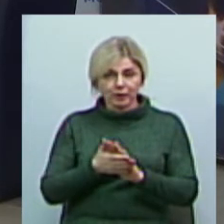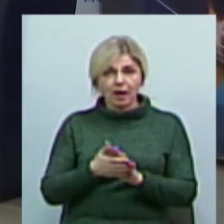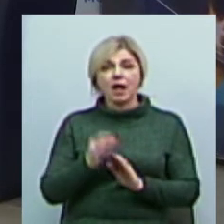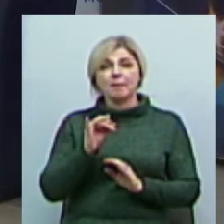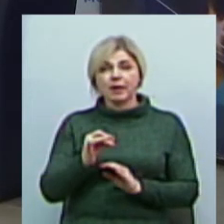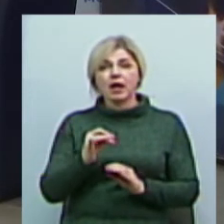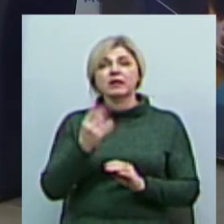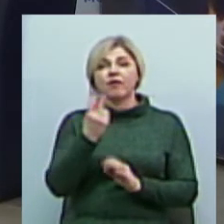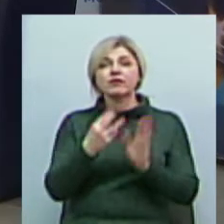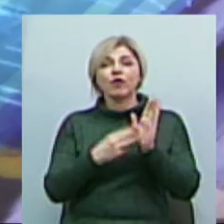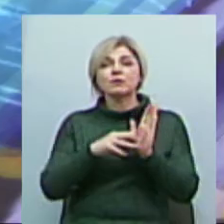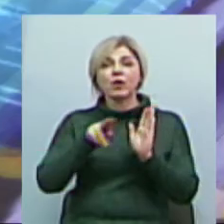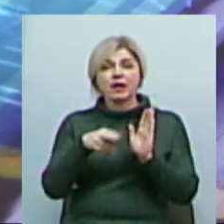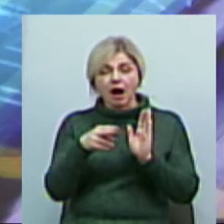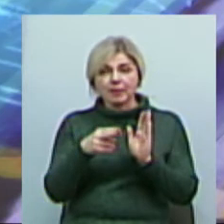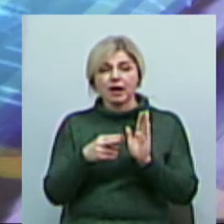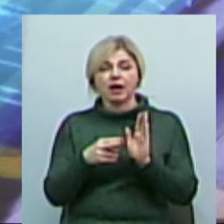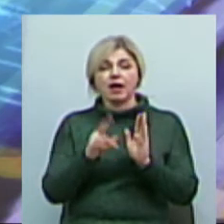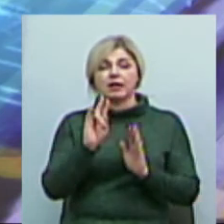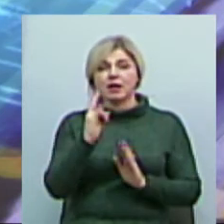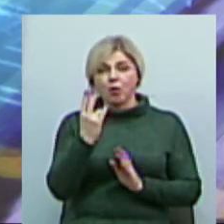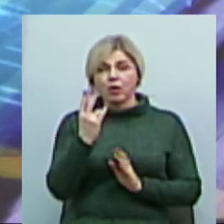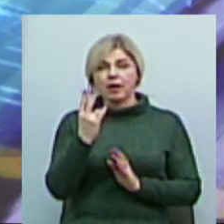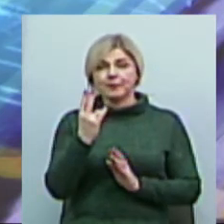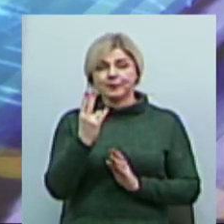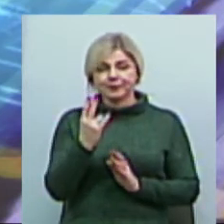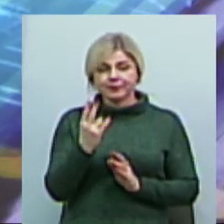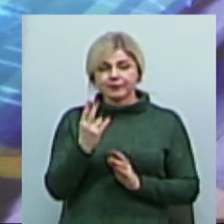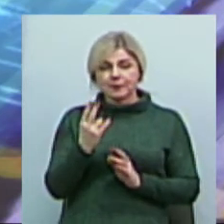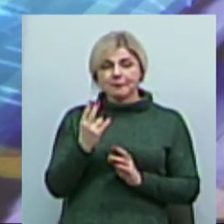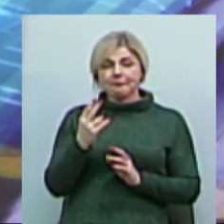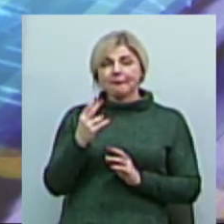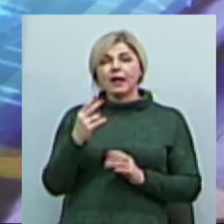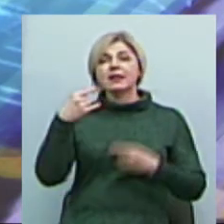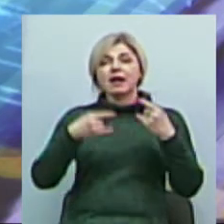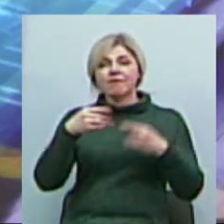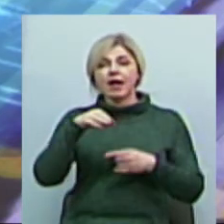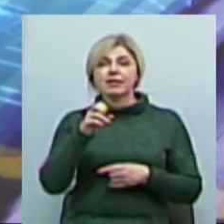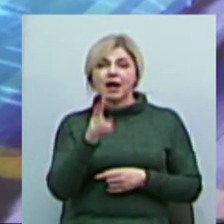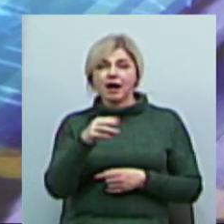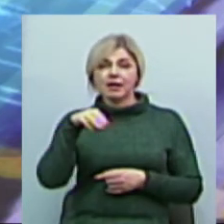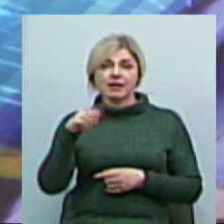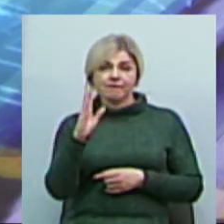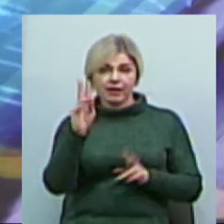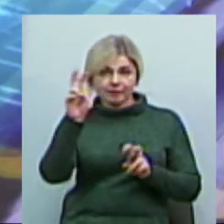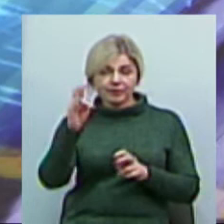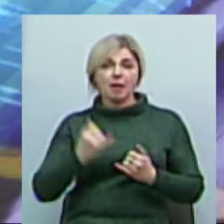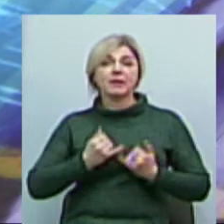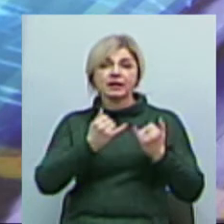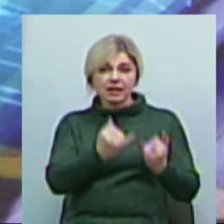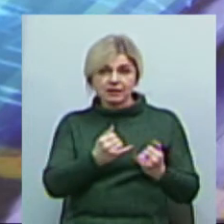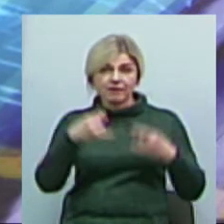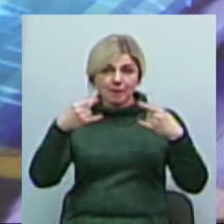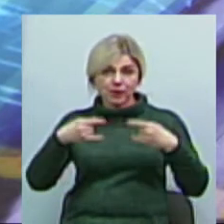меморандума 28 декабря в Николаевском пресс-клубе ТАК-ТВ, предоставил площадку, мы